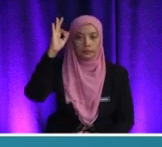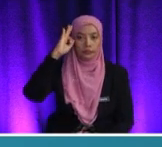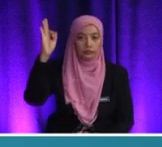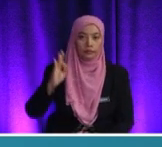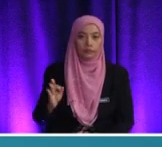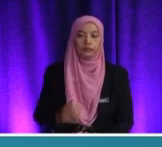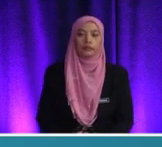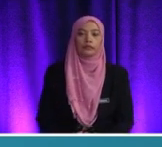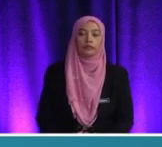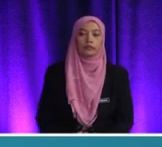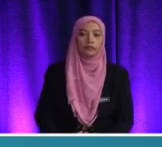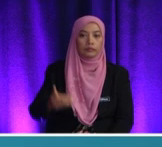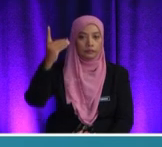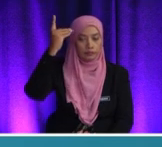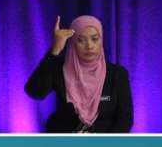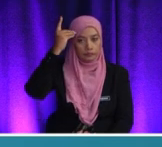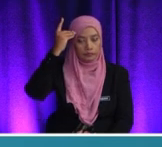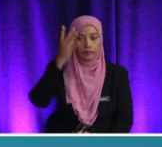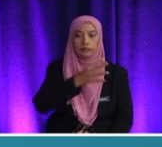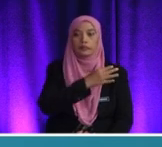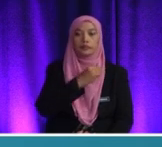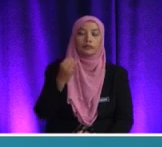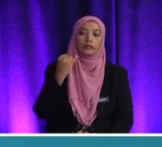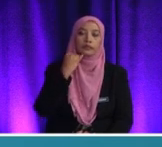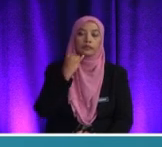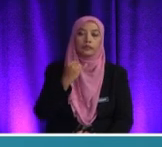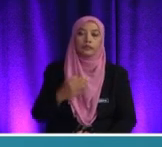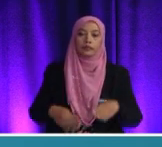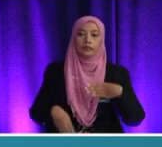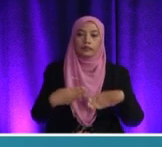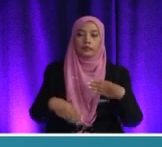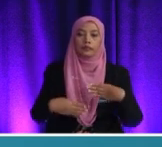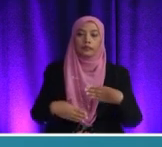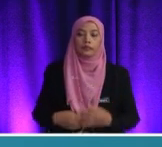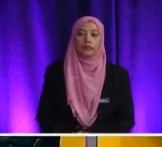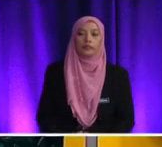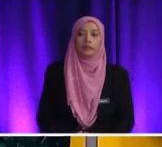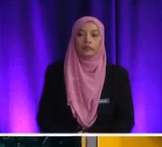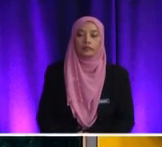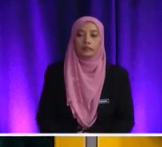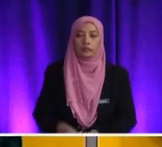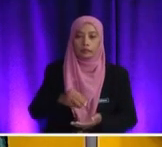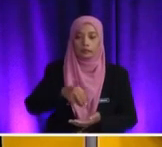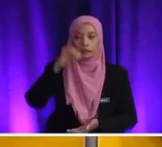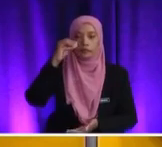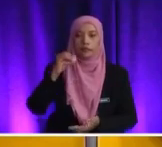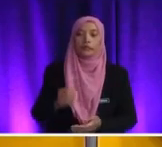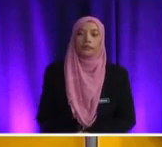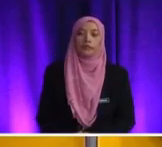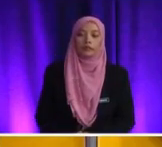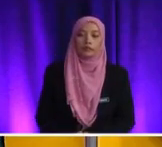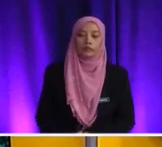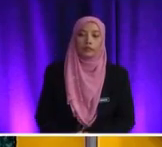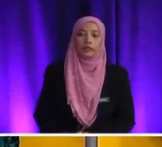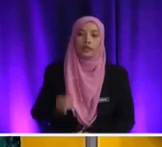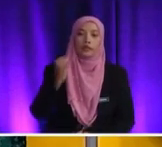Datsun dengan Ikhfa bidang academy academy itu mereka jadi dokter bekerja di cek gu manakala Ilham